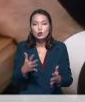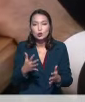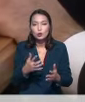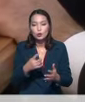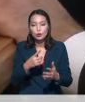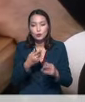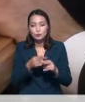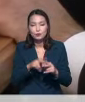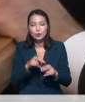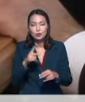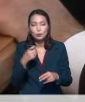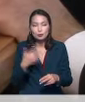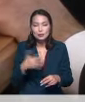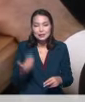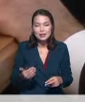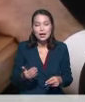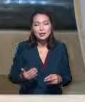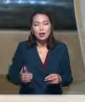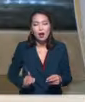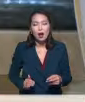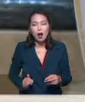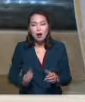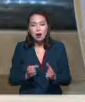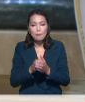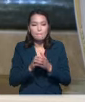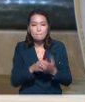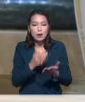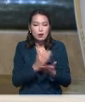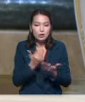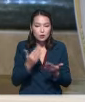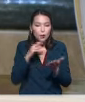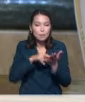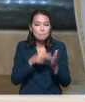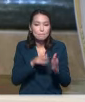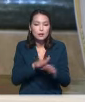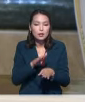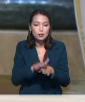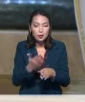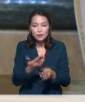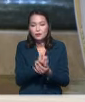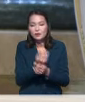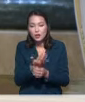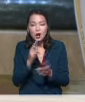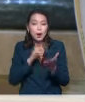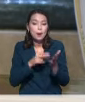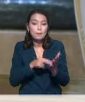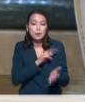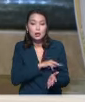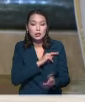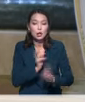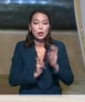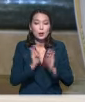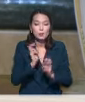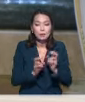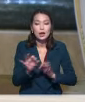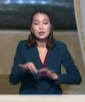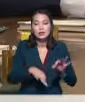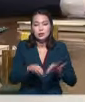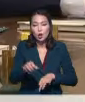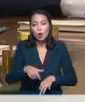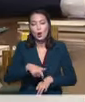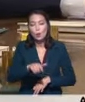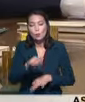действующих компаний с участием туркменского капитала. На стадии реализации находится ряд проектов в сфере промышленности, транспорта, логистики